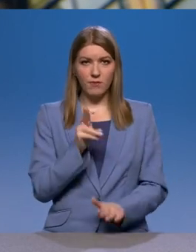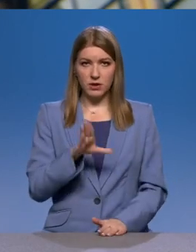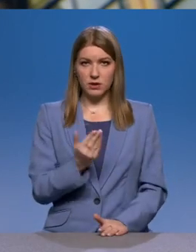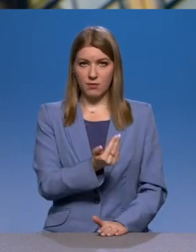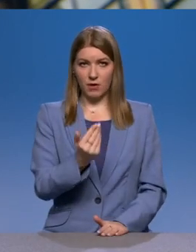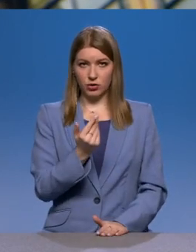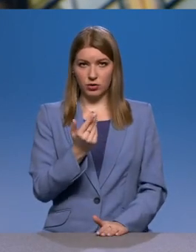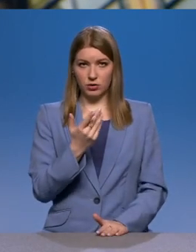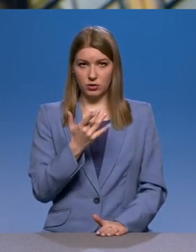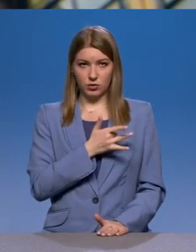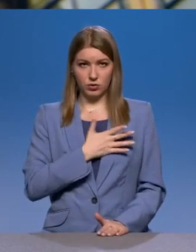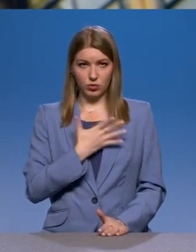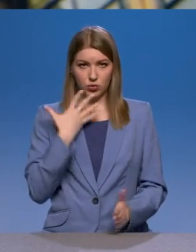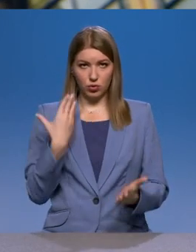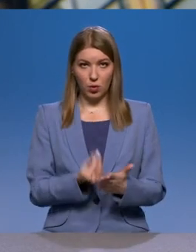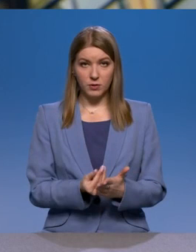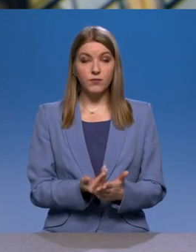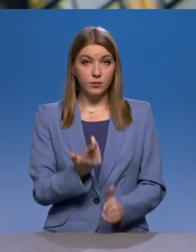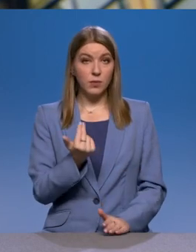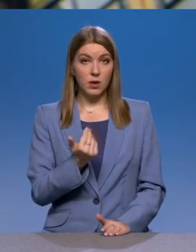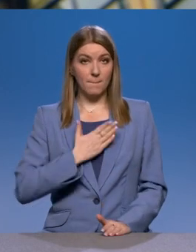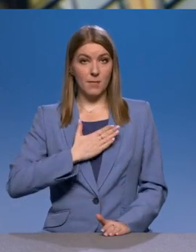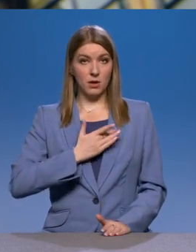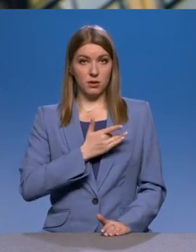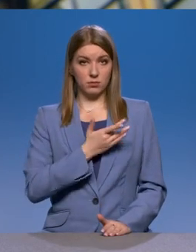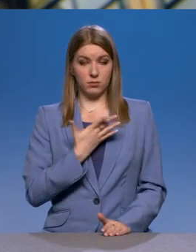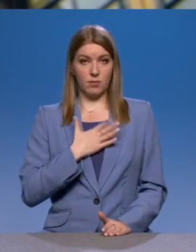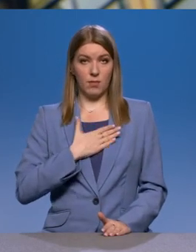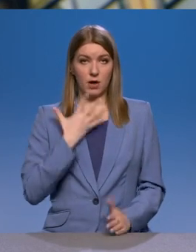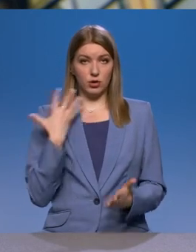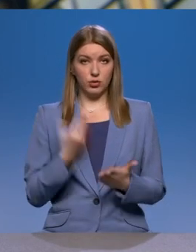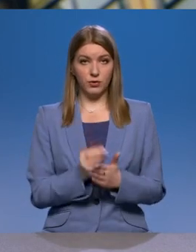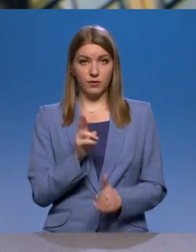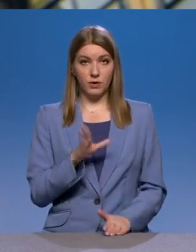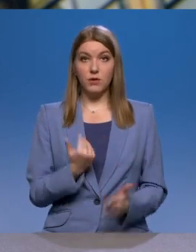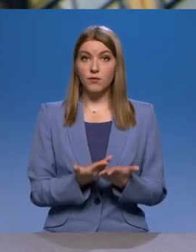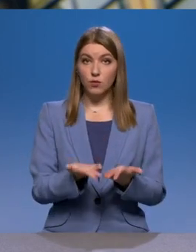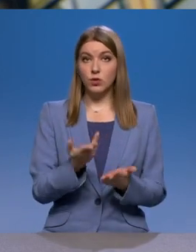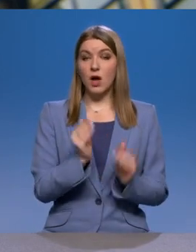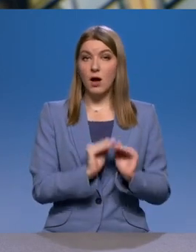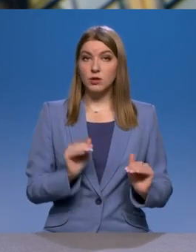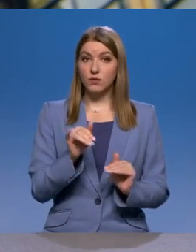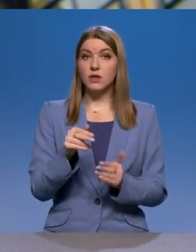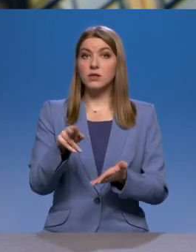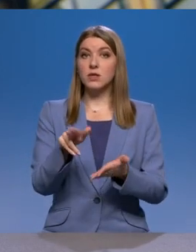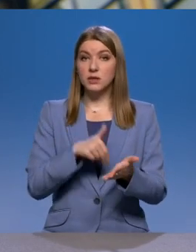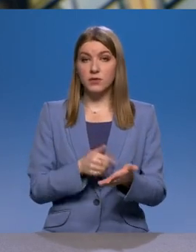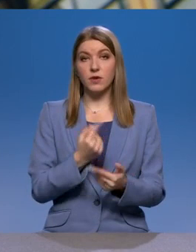собственная? Она в моей собственности, нет. Ну, вашей собственности, а дети у вас зарегистрированы. Обычно, да,